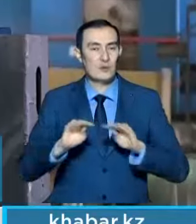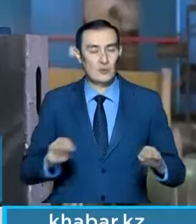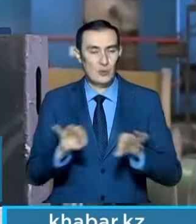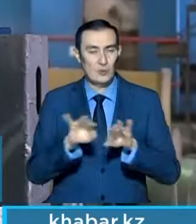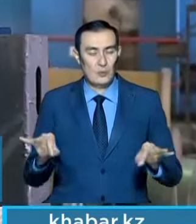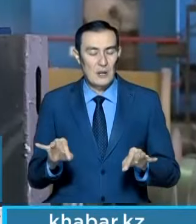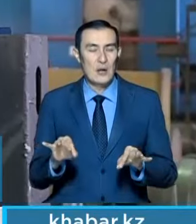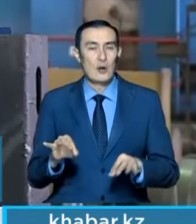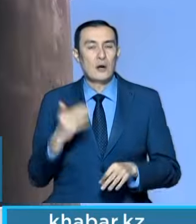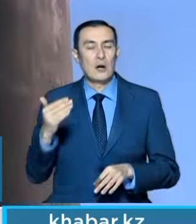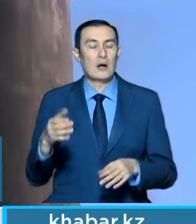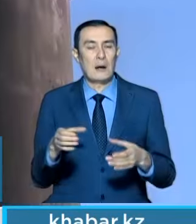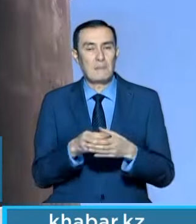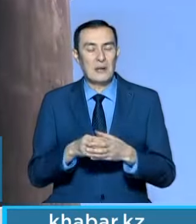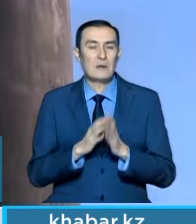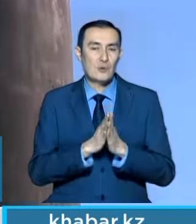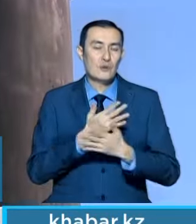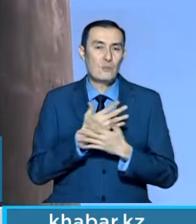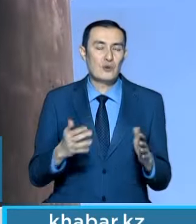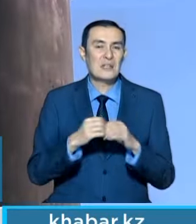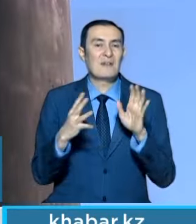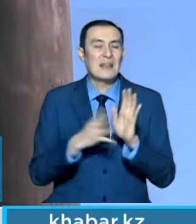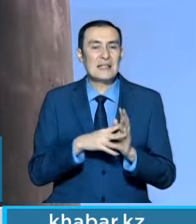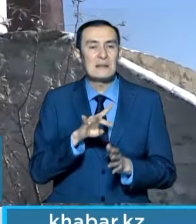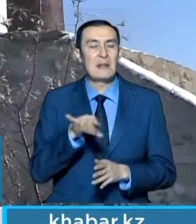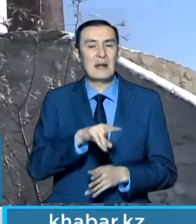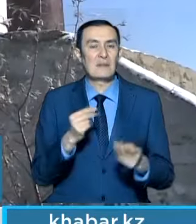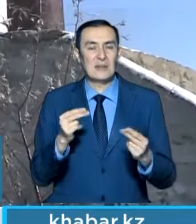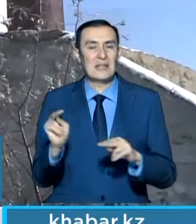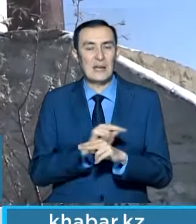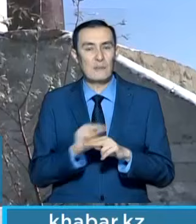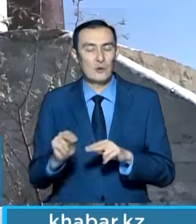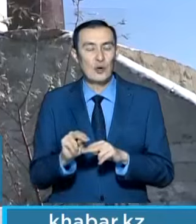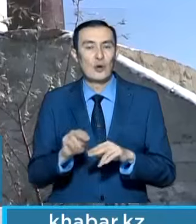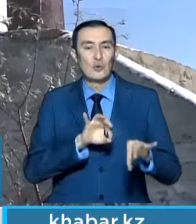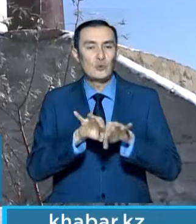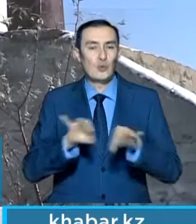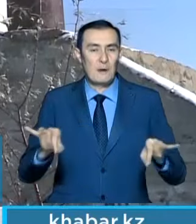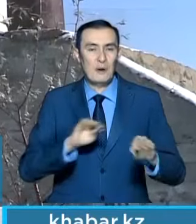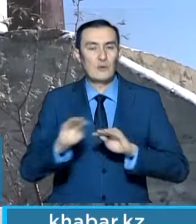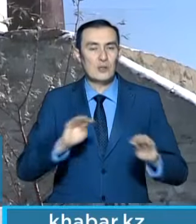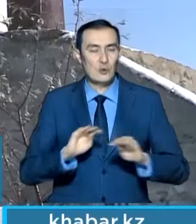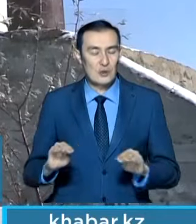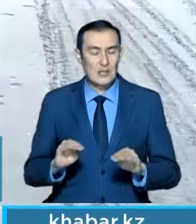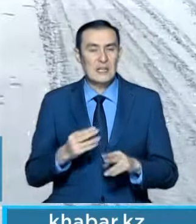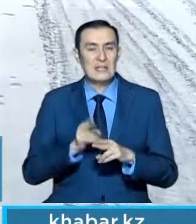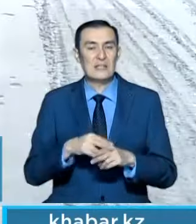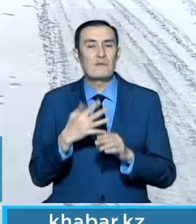инфраструктуры. Услугодатели области просят больше 19 миллиардов тенге на ремонт сооружений и трубопроводов. Из